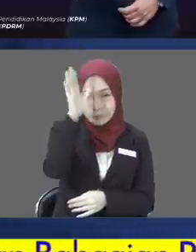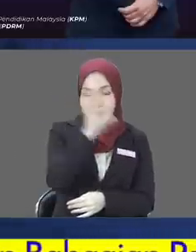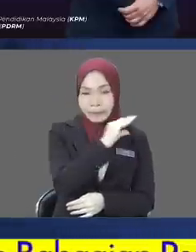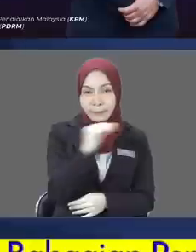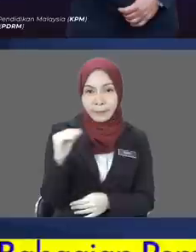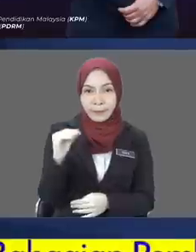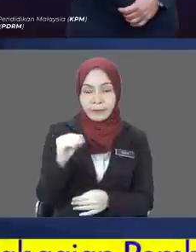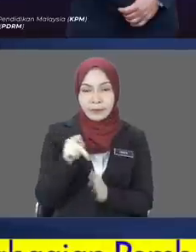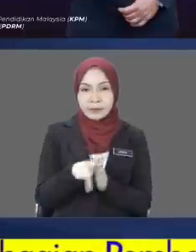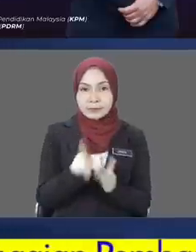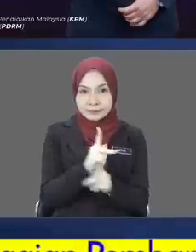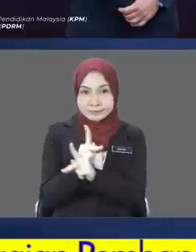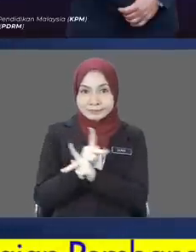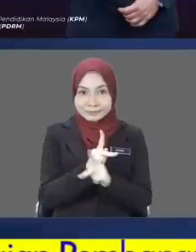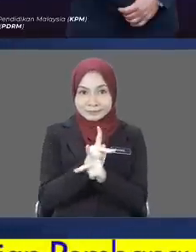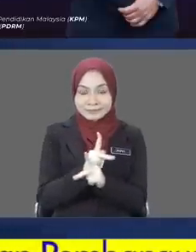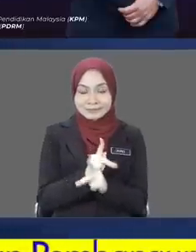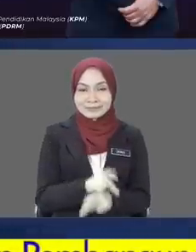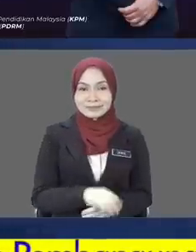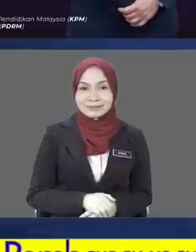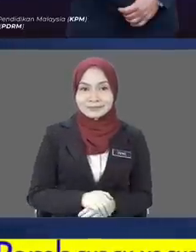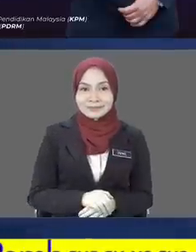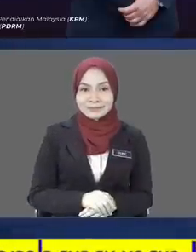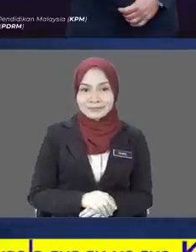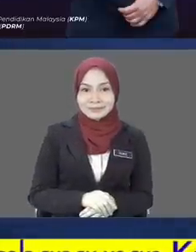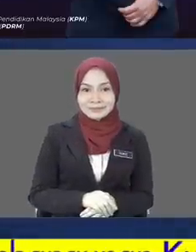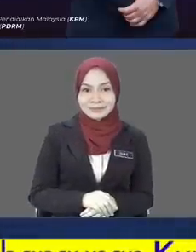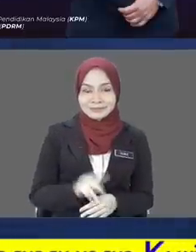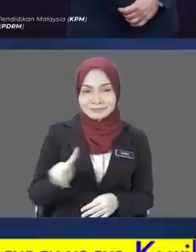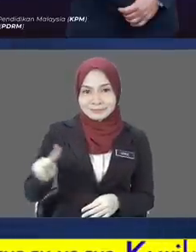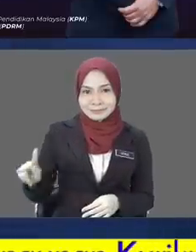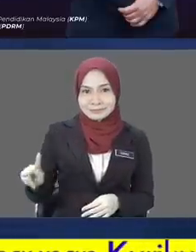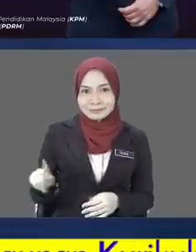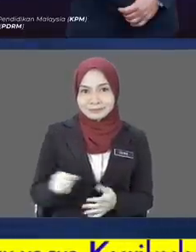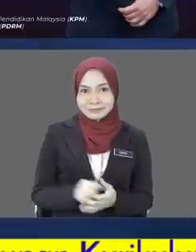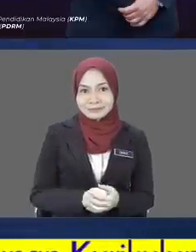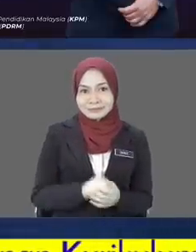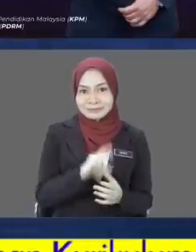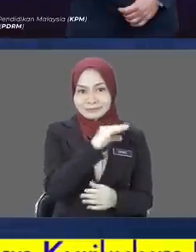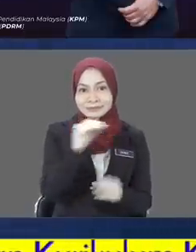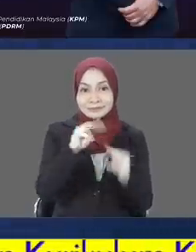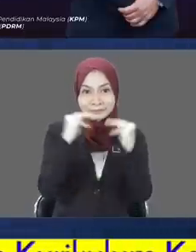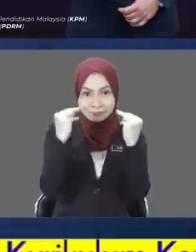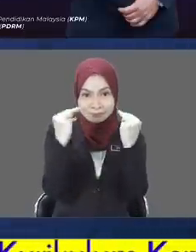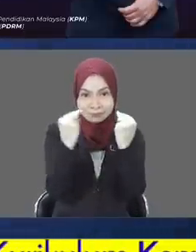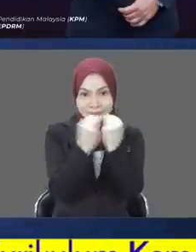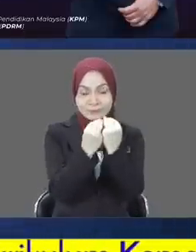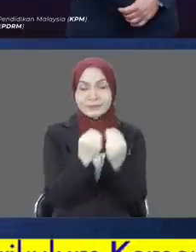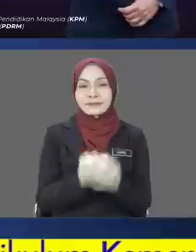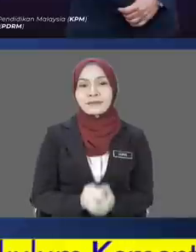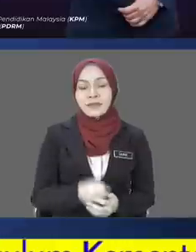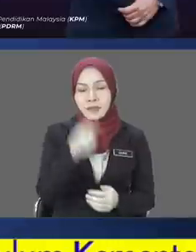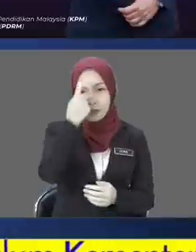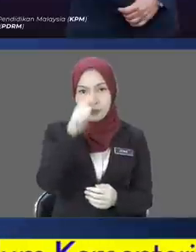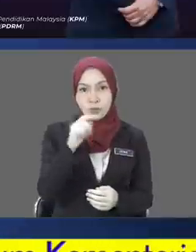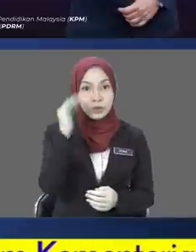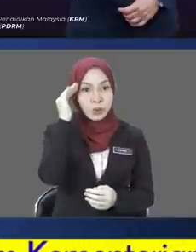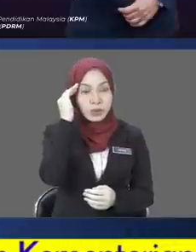penjaga dan juga masyarakat umum terhadap kepentingan pria sini Kementerian